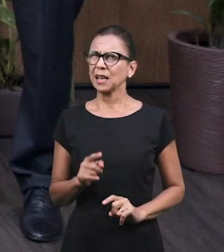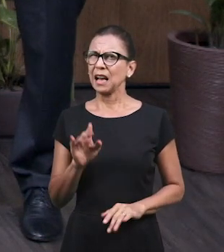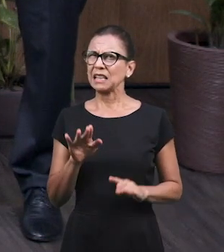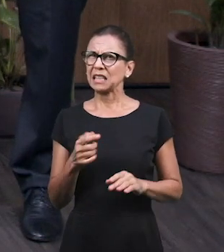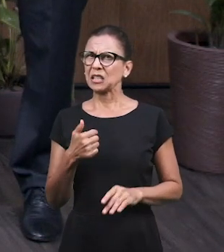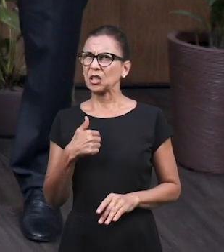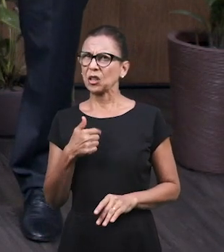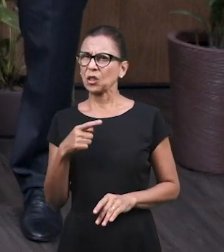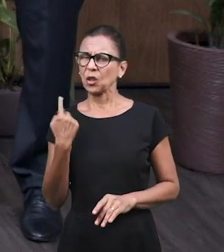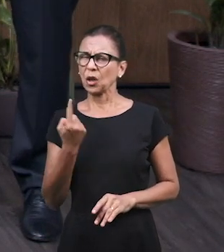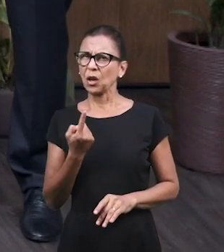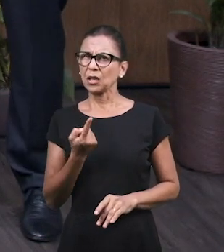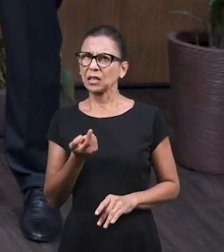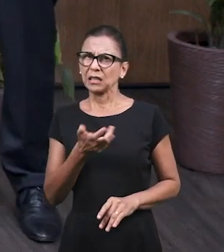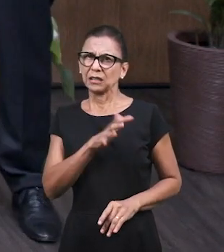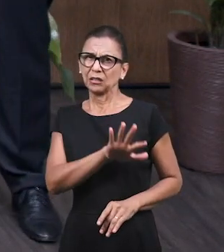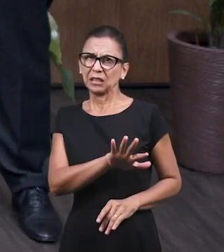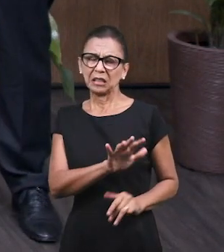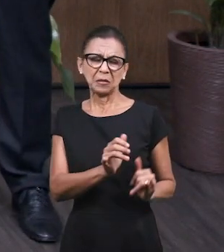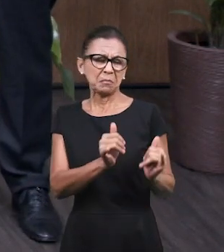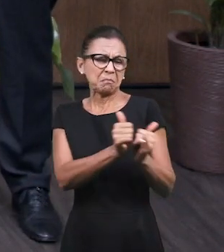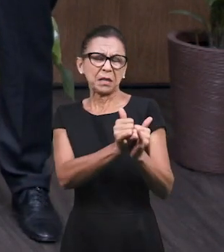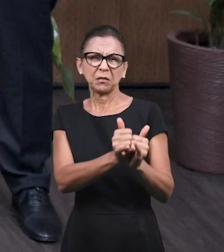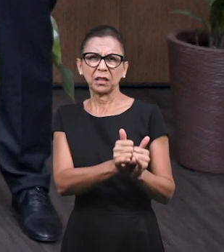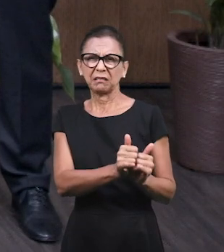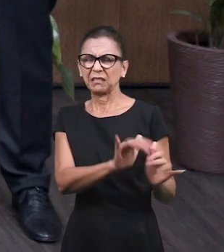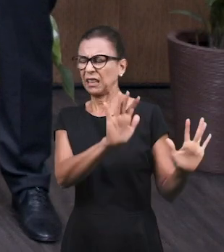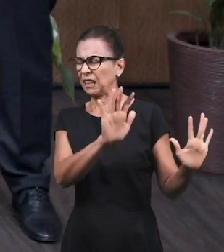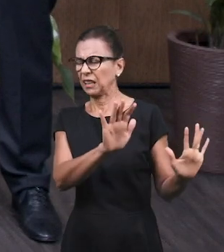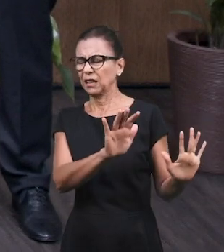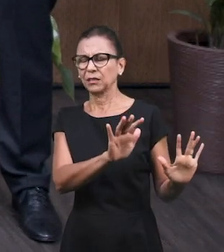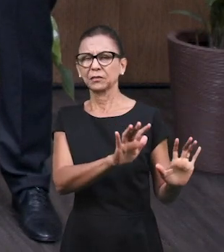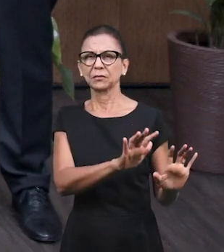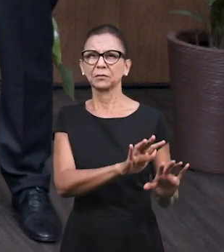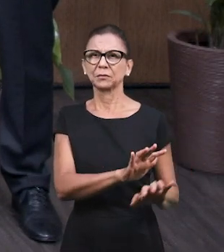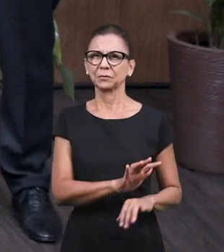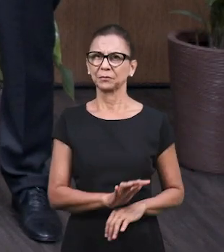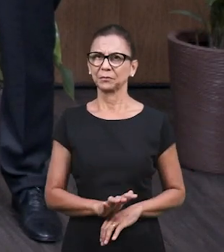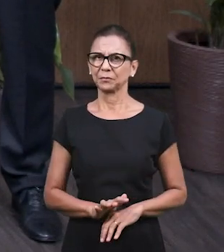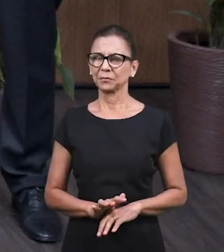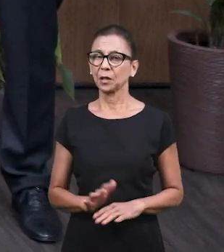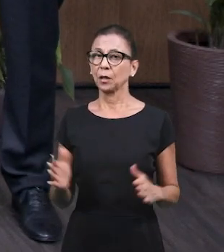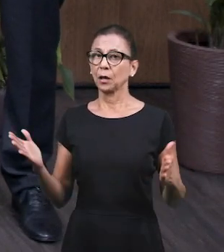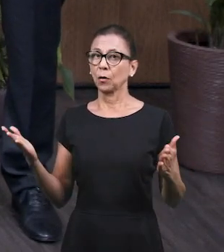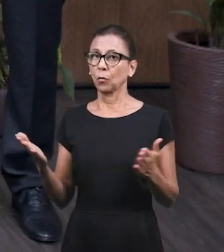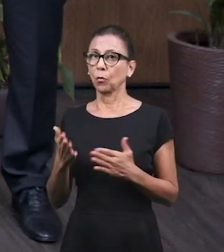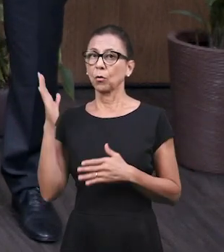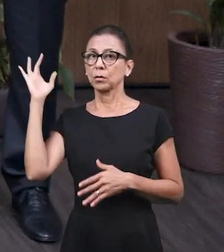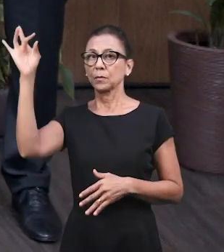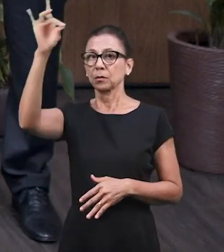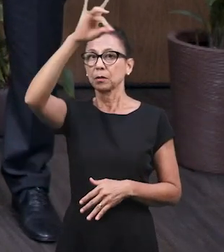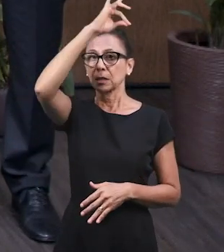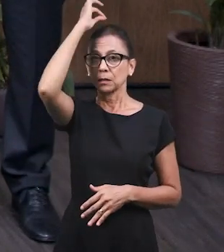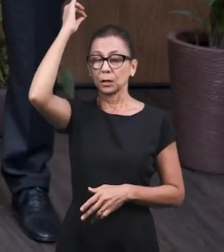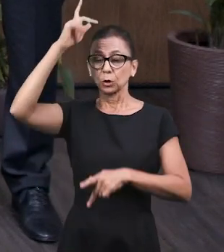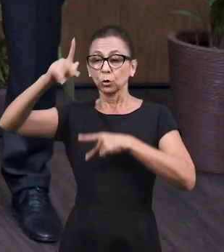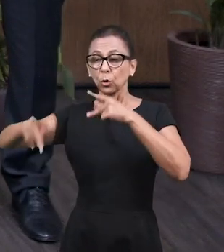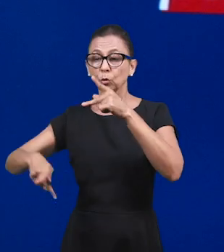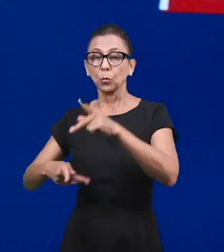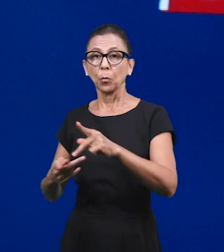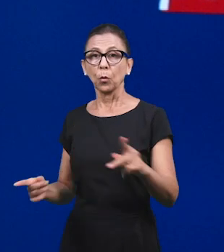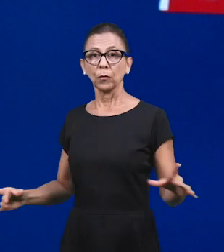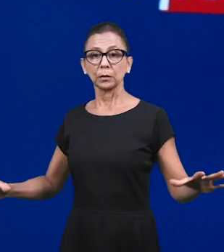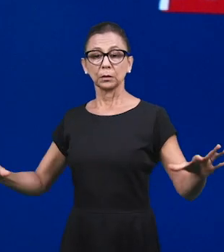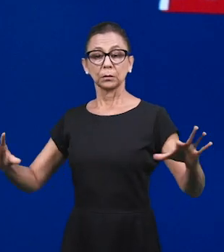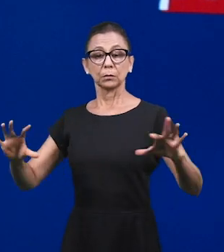ce n'est pas toujours que nous sommes disposés à pardonner. Le Saint-Esprit veut rajouter